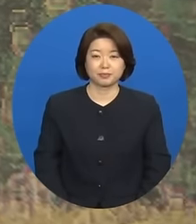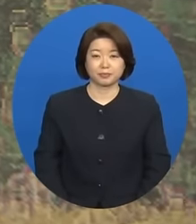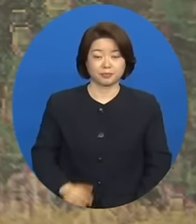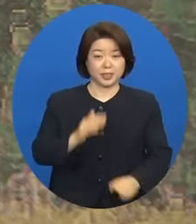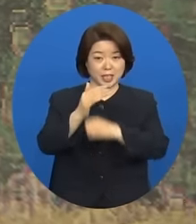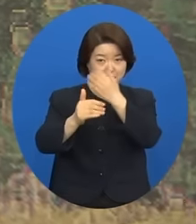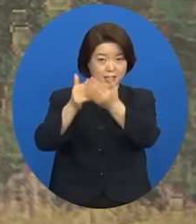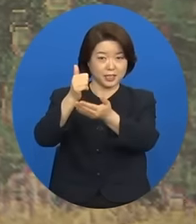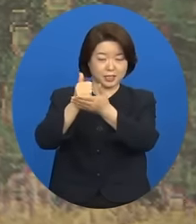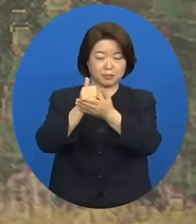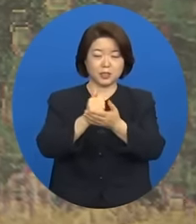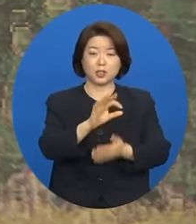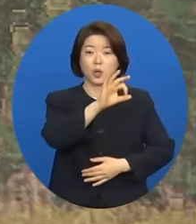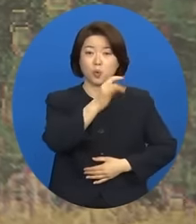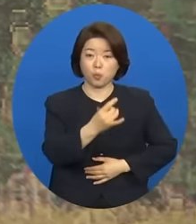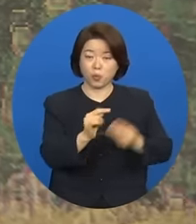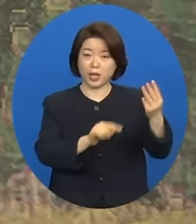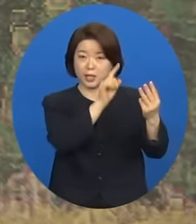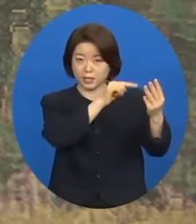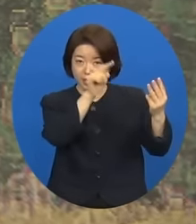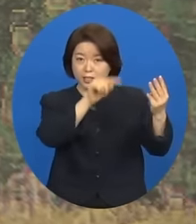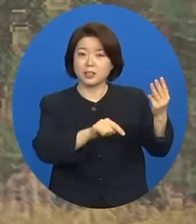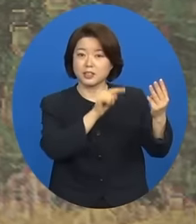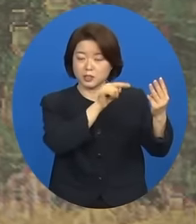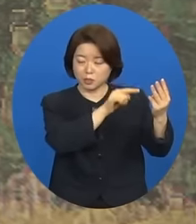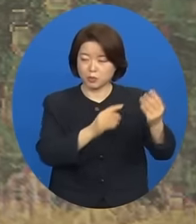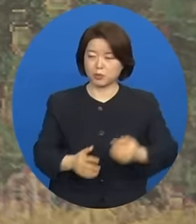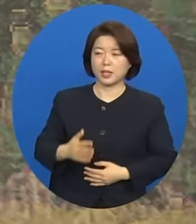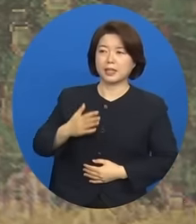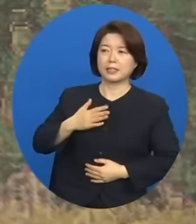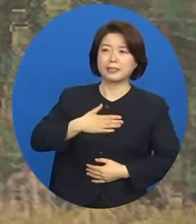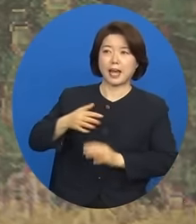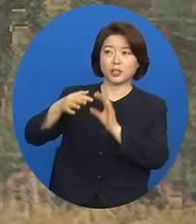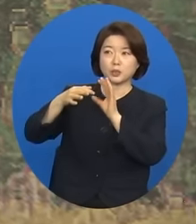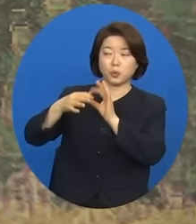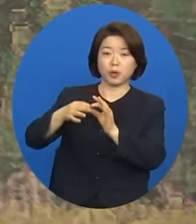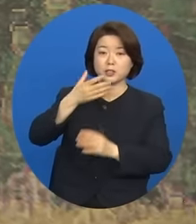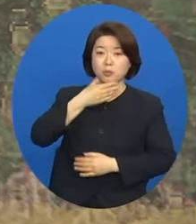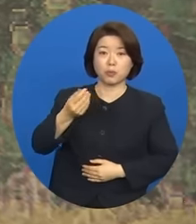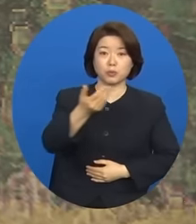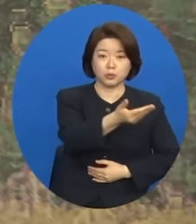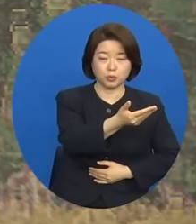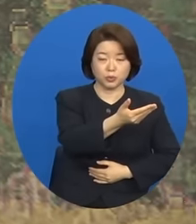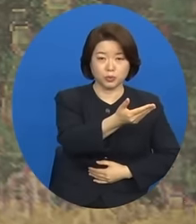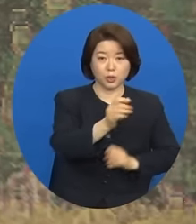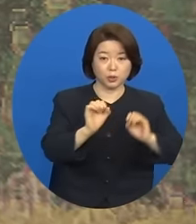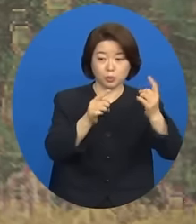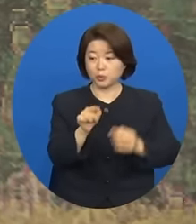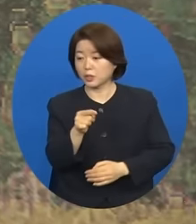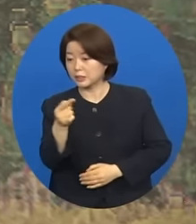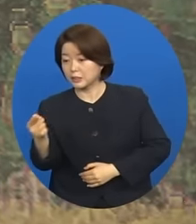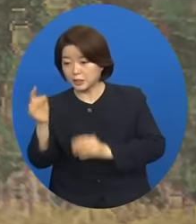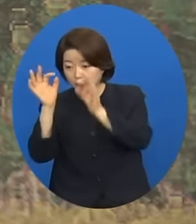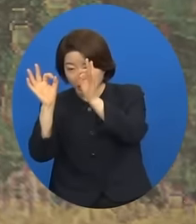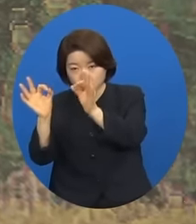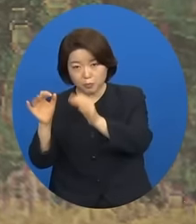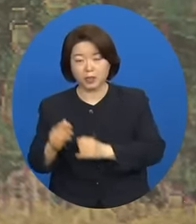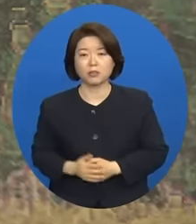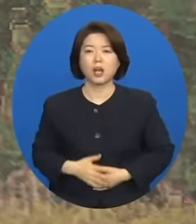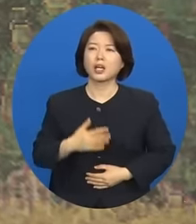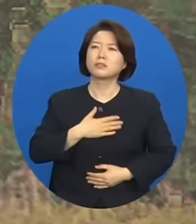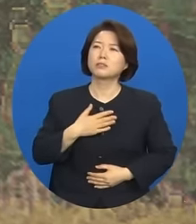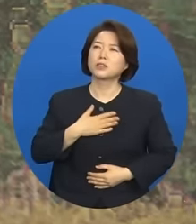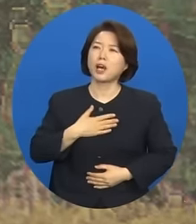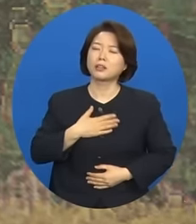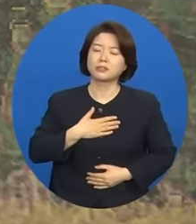하나님께서 외삼촌에게 저를 통하여 복을 주셨습니다라고 고백을 했잖아요. 그런데 동시에 그 뒤에 뭐라고 그러냐면 아까 그러면 저는